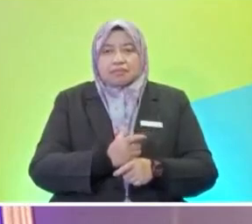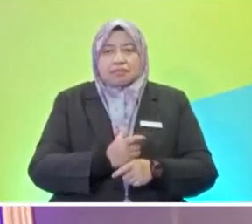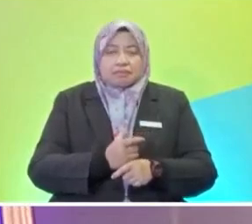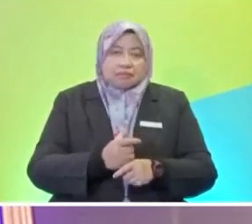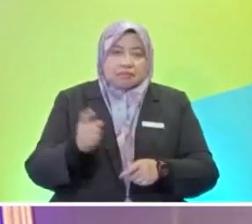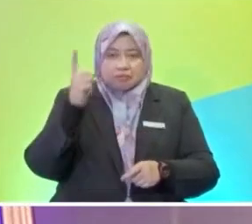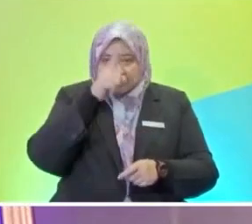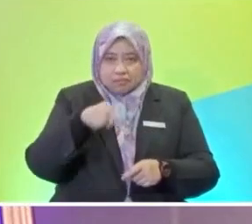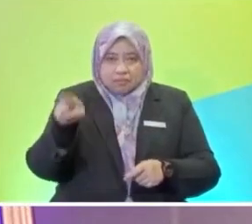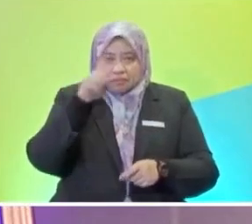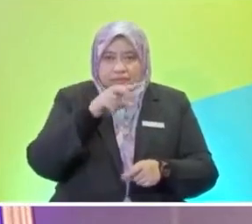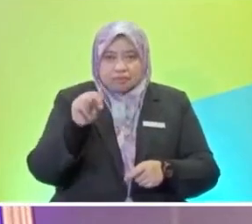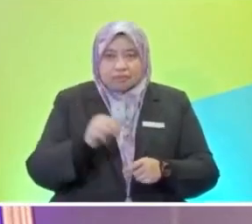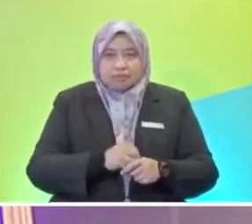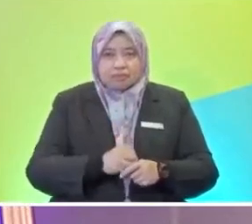bulatan